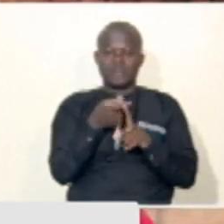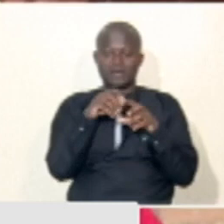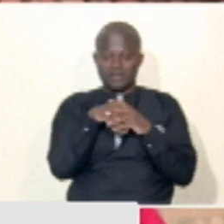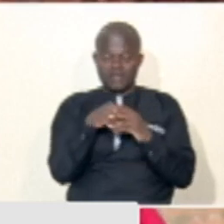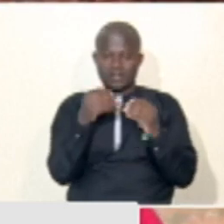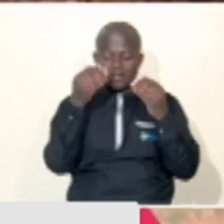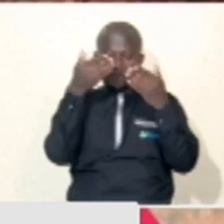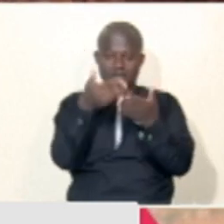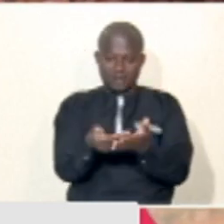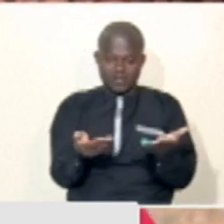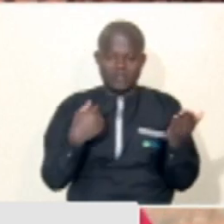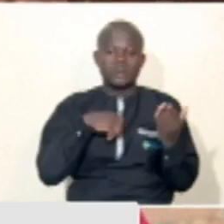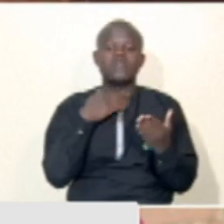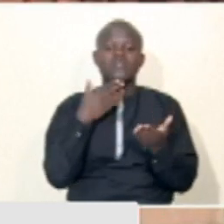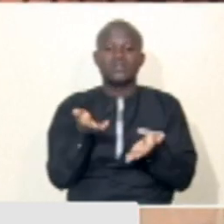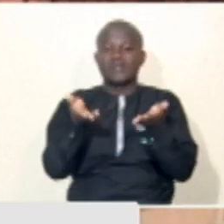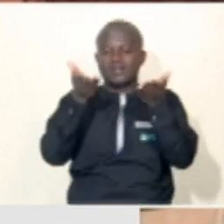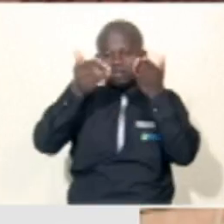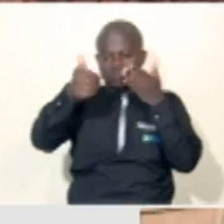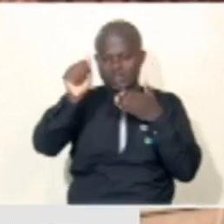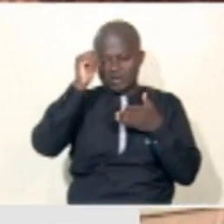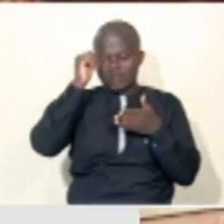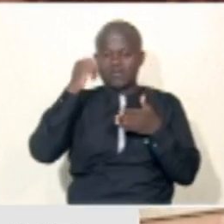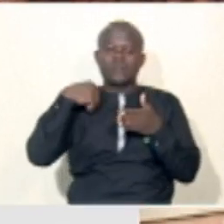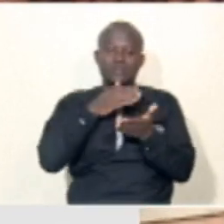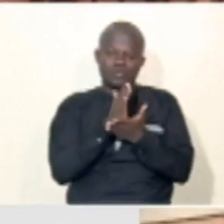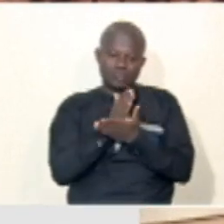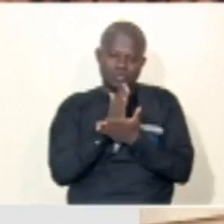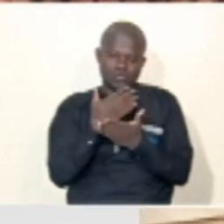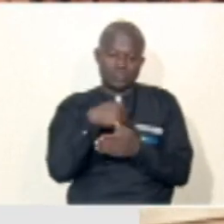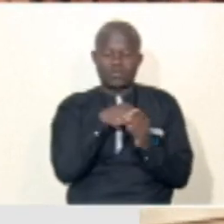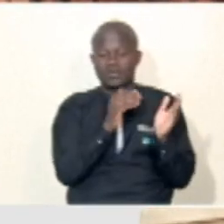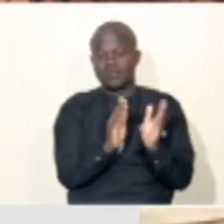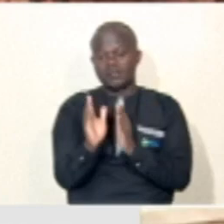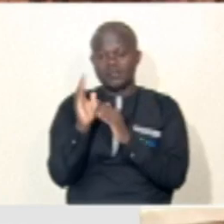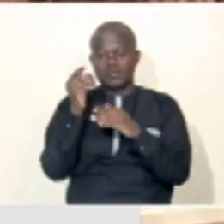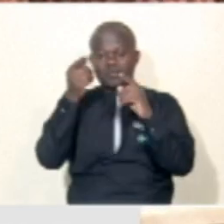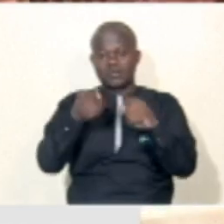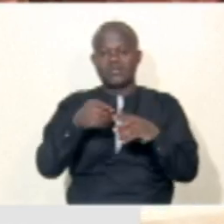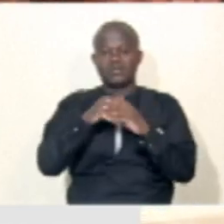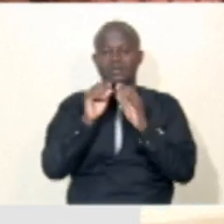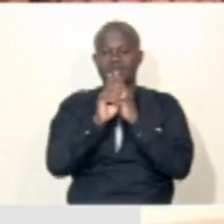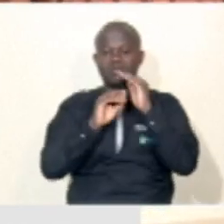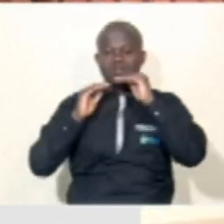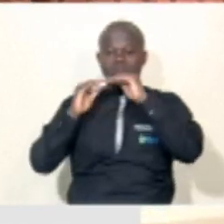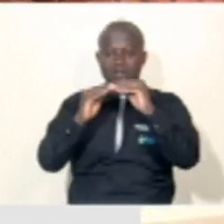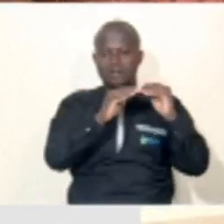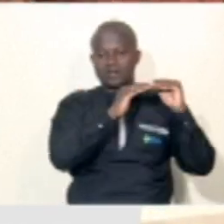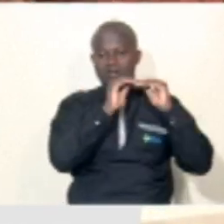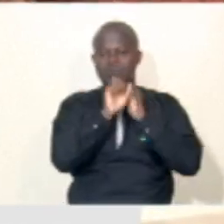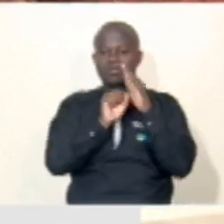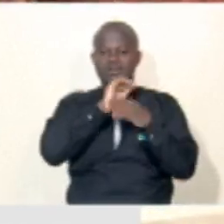bagejeje. Turifuza rero gukora graduation yabo, kose turi kubitegura, tukazabazana ku rwego rw'akarere bose imirenge